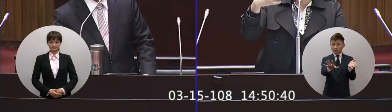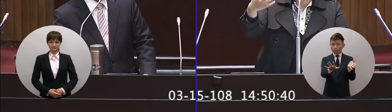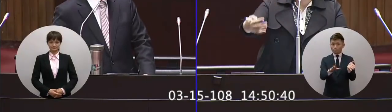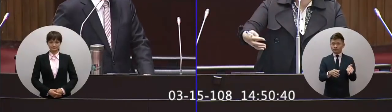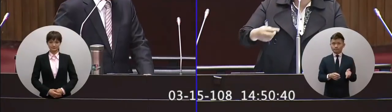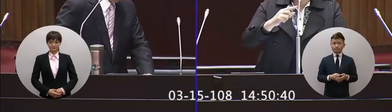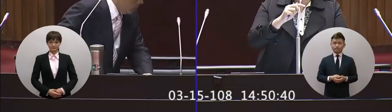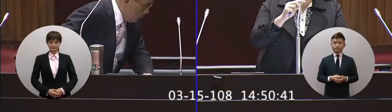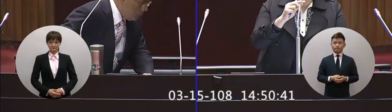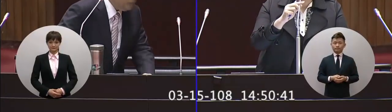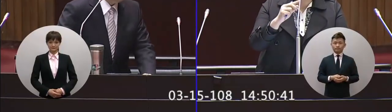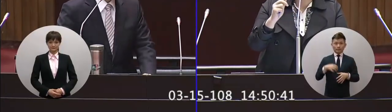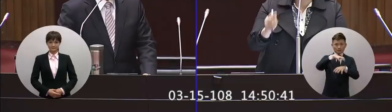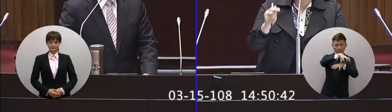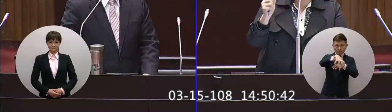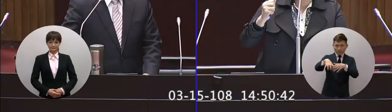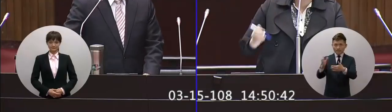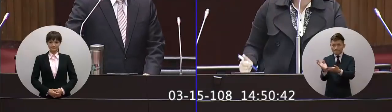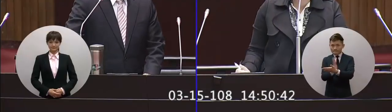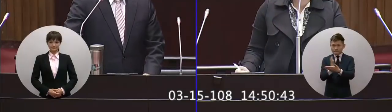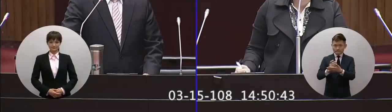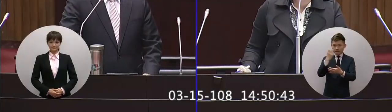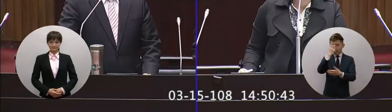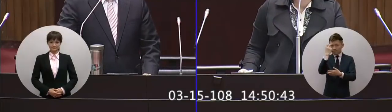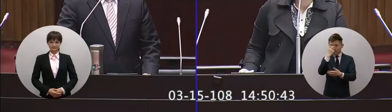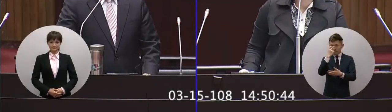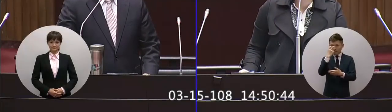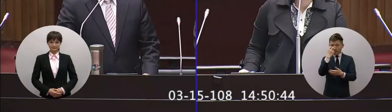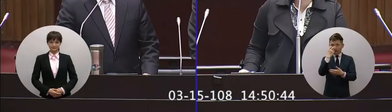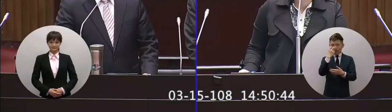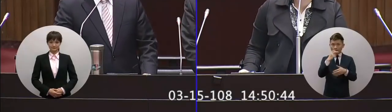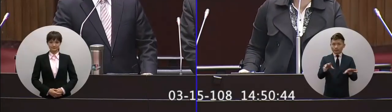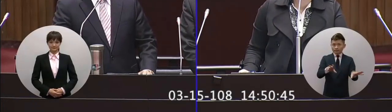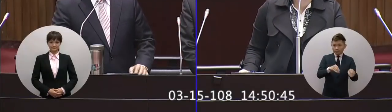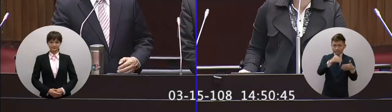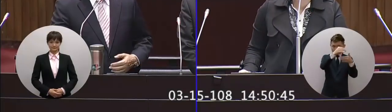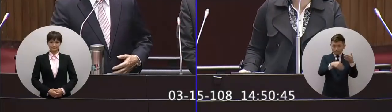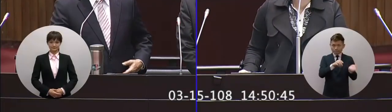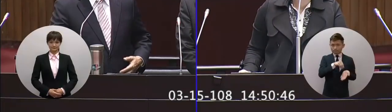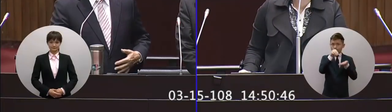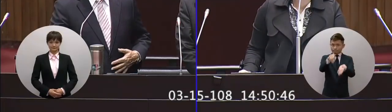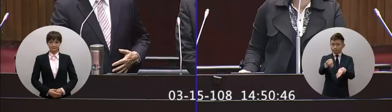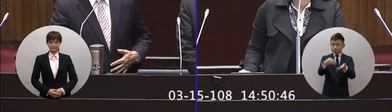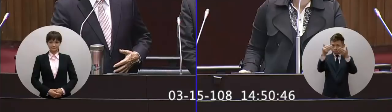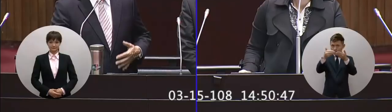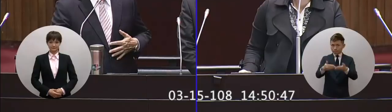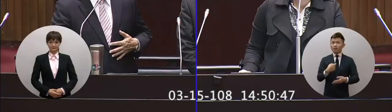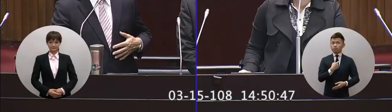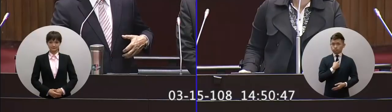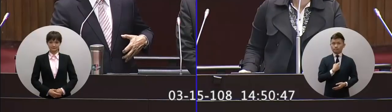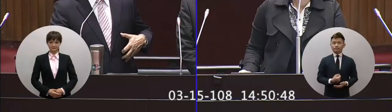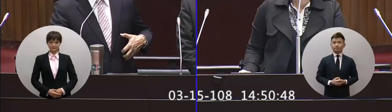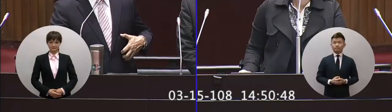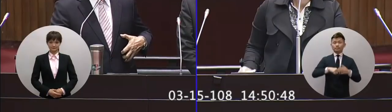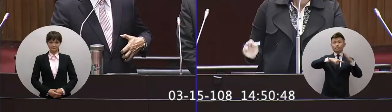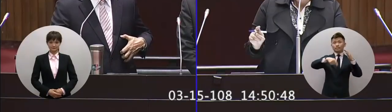应该要在这个环评的审查的时候把相关的资料提出来。院